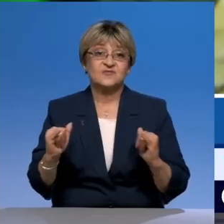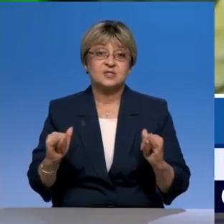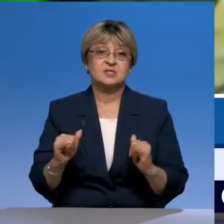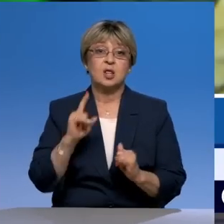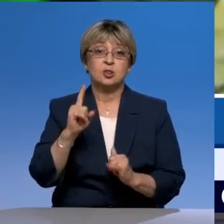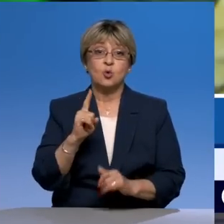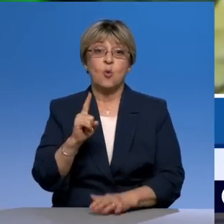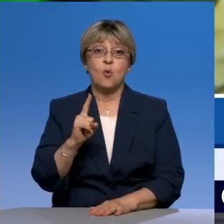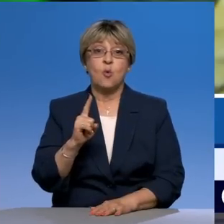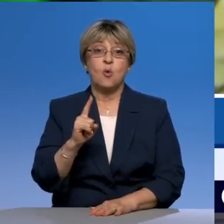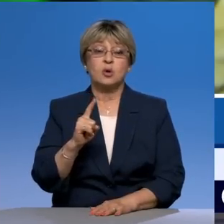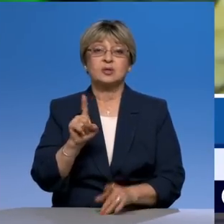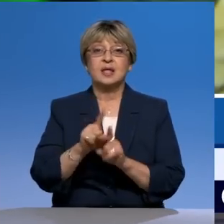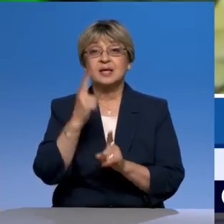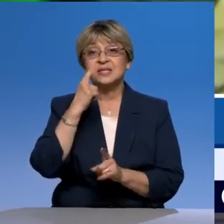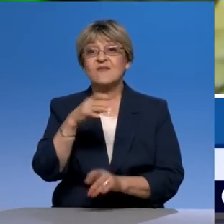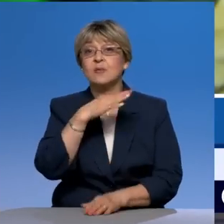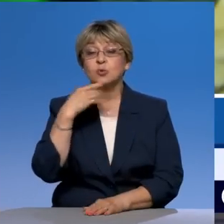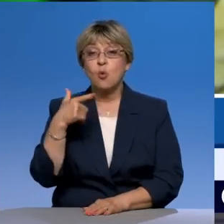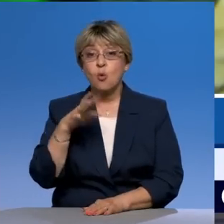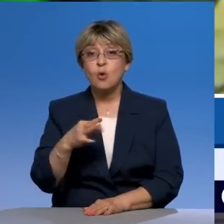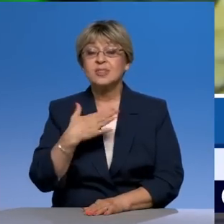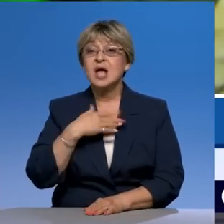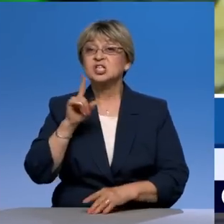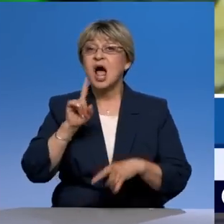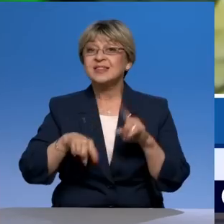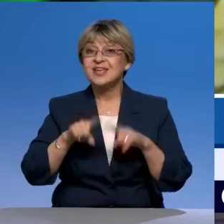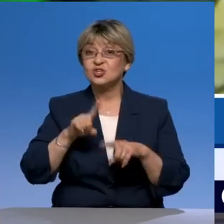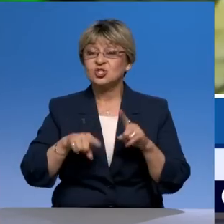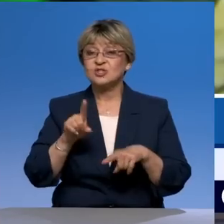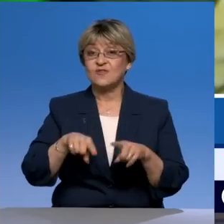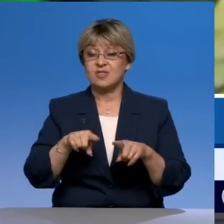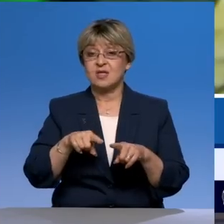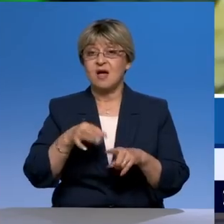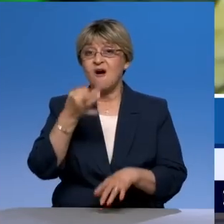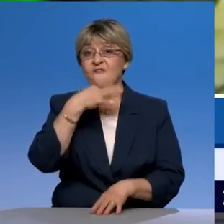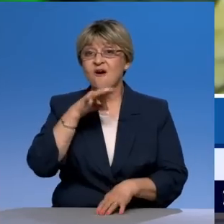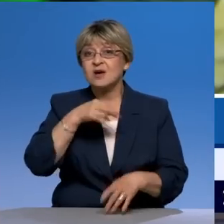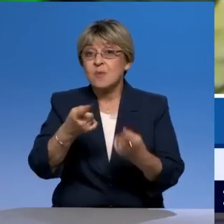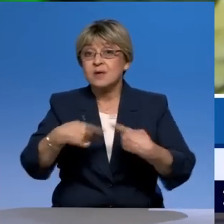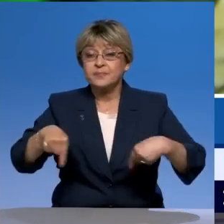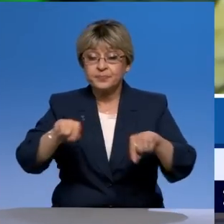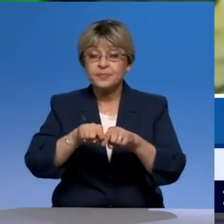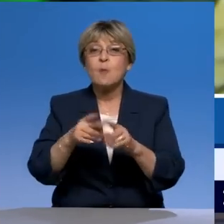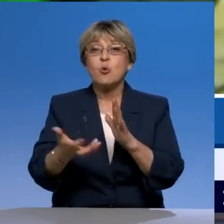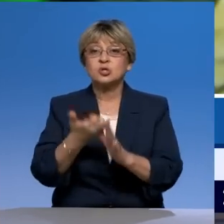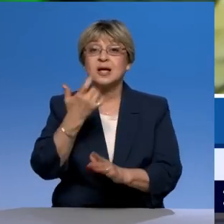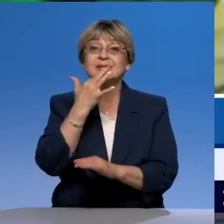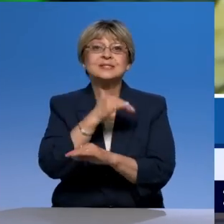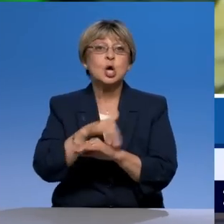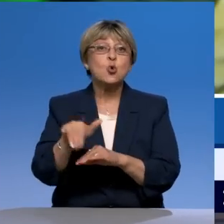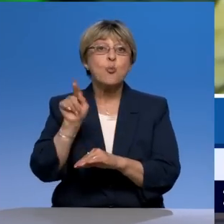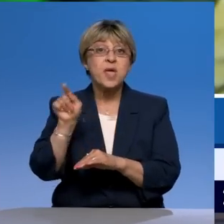таких достаточно много, и фарм-отрасль наша отечественная поддерживает. Надо отдать это должное. Зарубежные